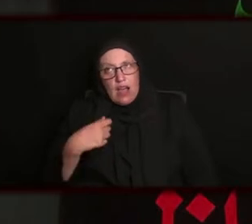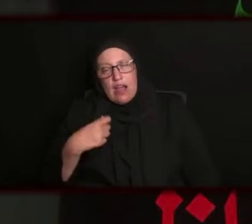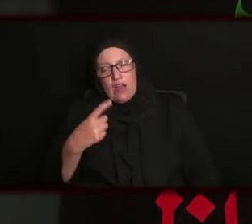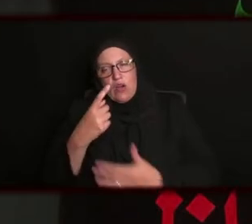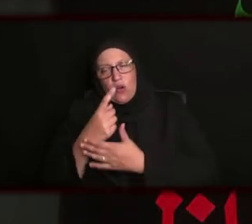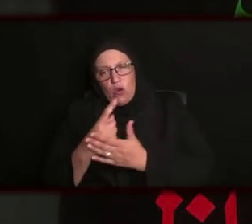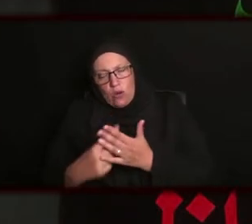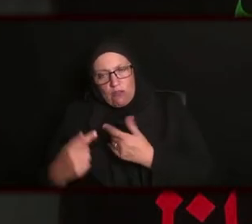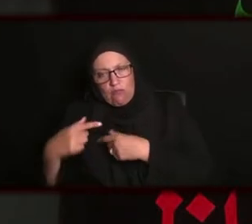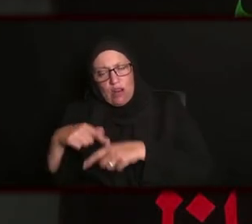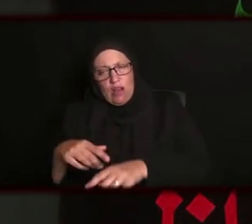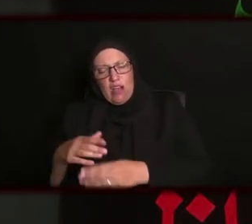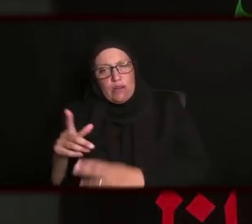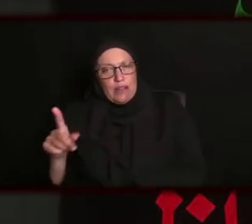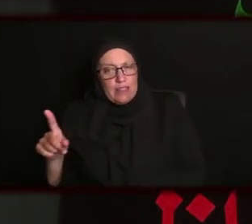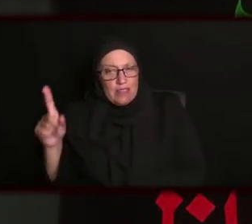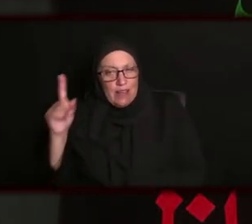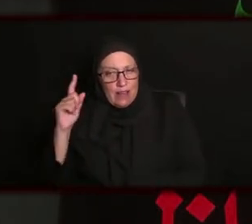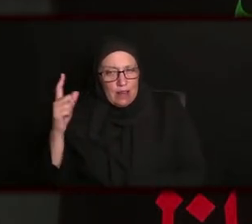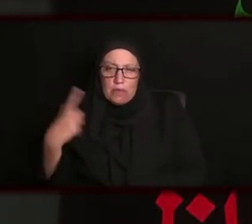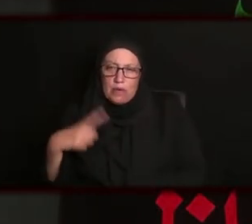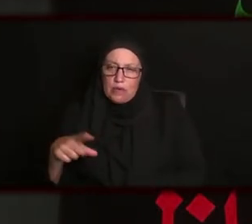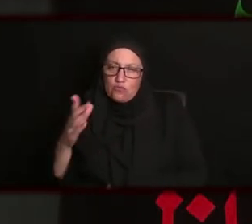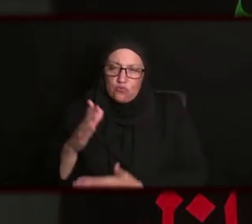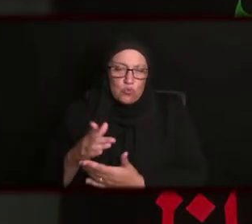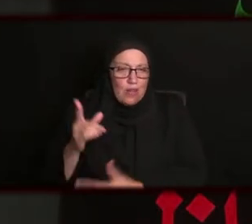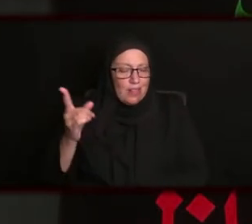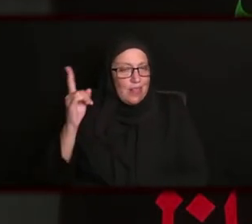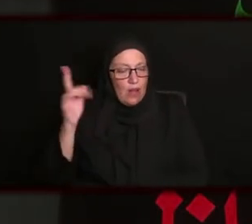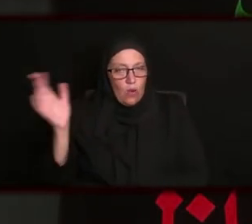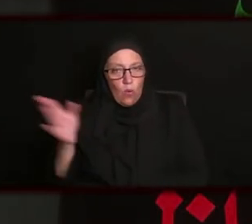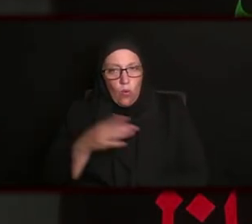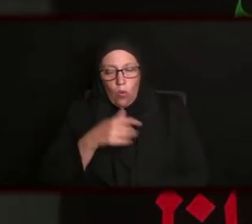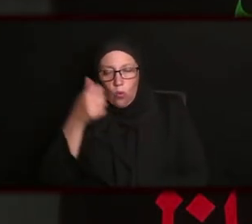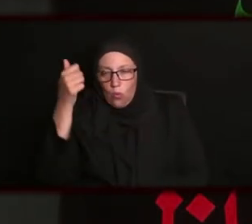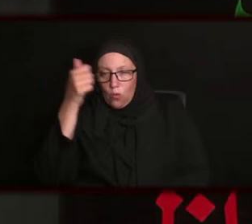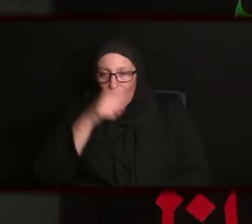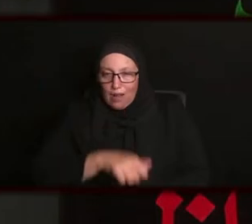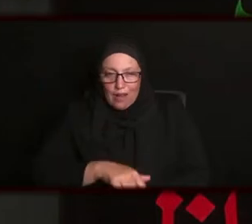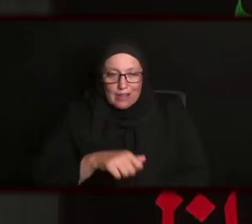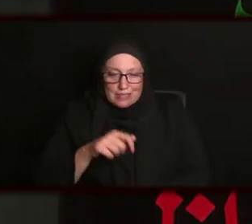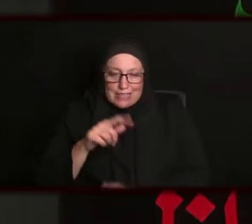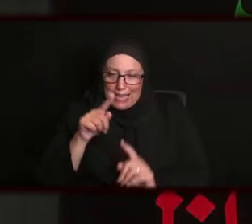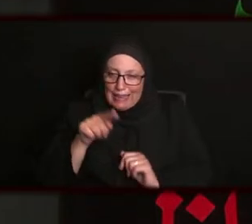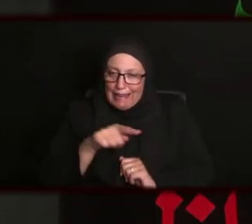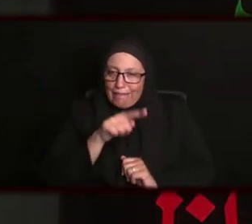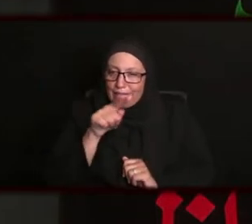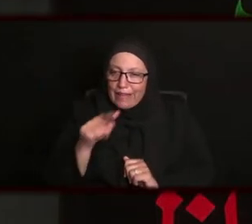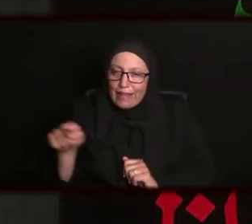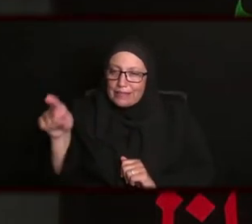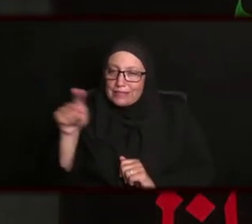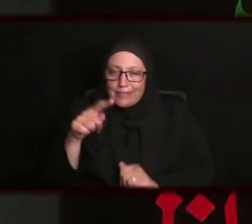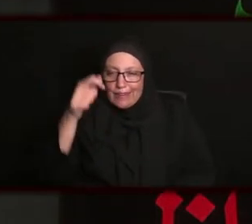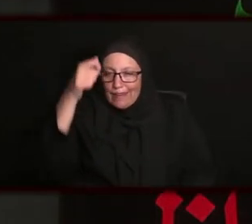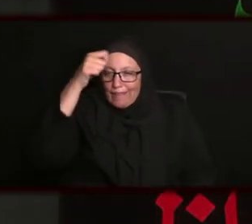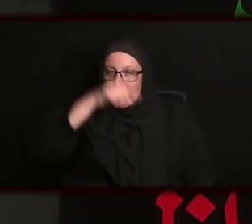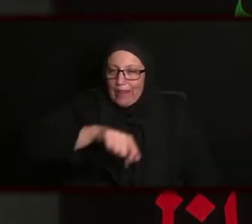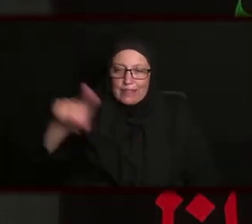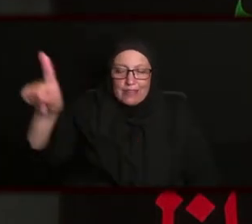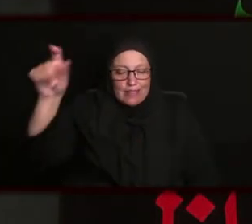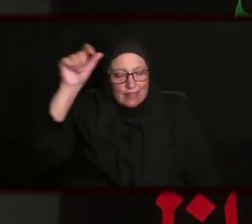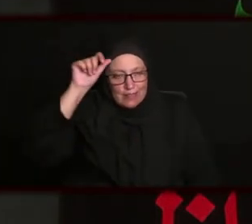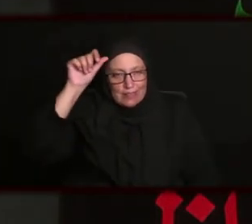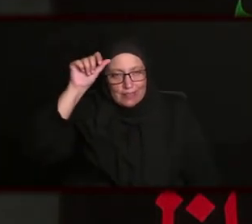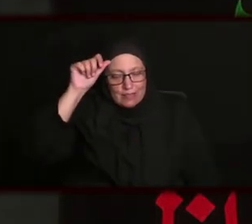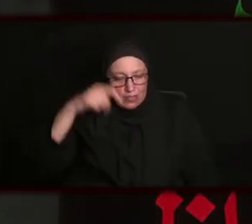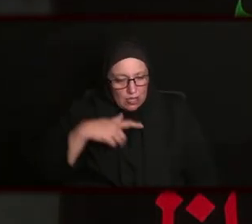الحاكمين? Isn't Allah all-wise, infinitely wise? Which one do you choose? Do I choose to rely on